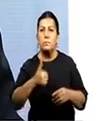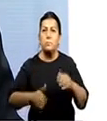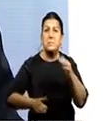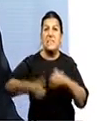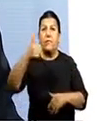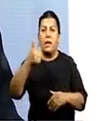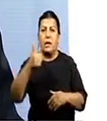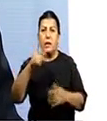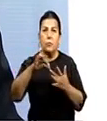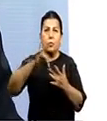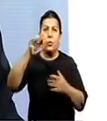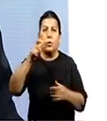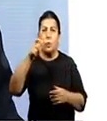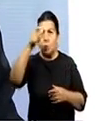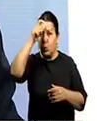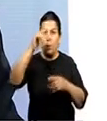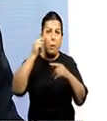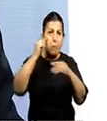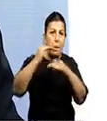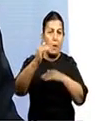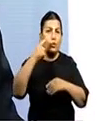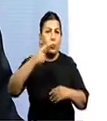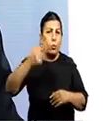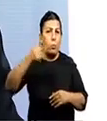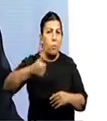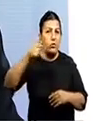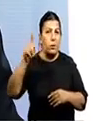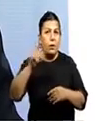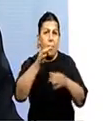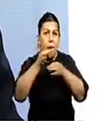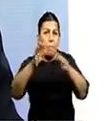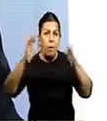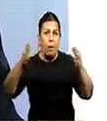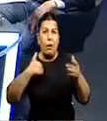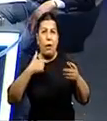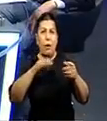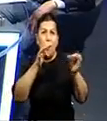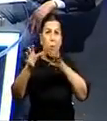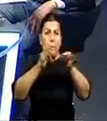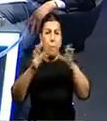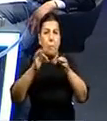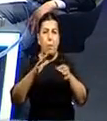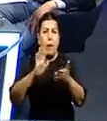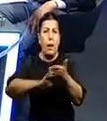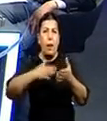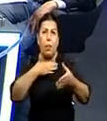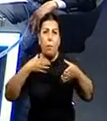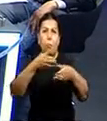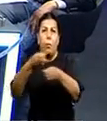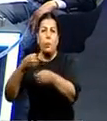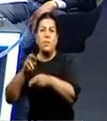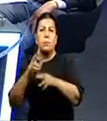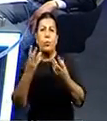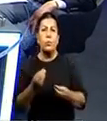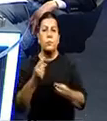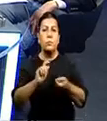birini Türk milleti Cumhurbaşkanı Erdoğan'ın çağrısıyla elleriyle boğdu. Yani öyle bir dönüşüm